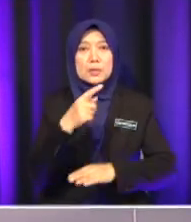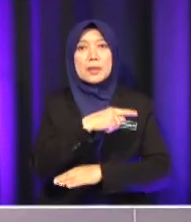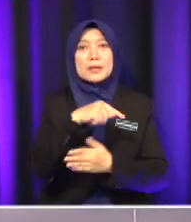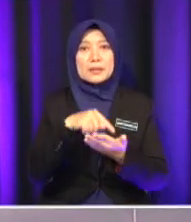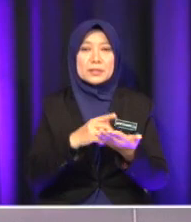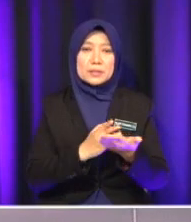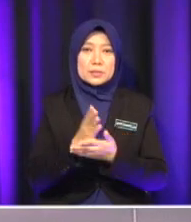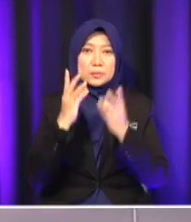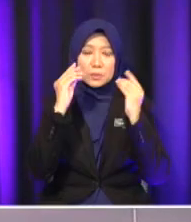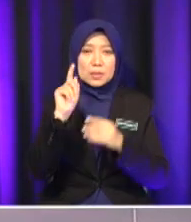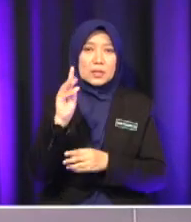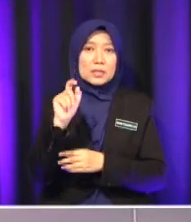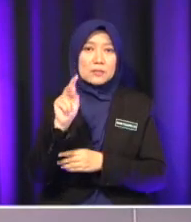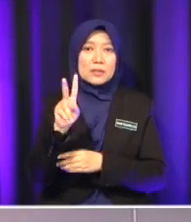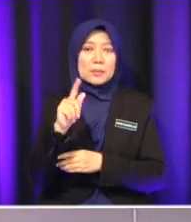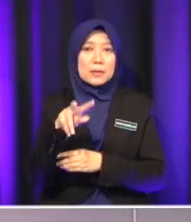terus